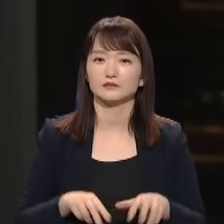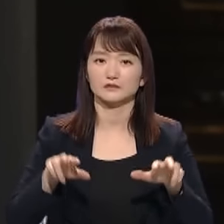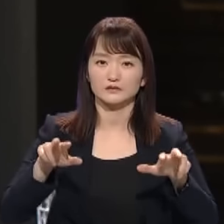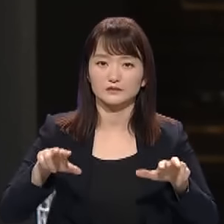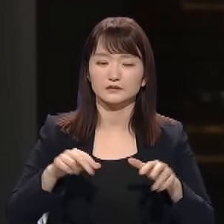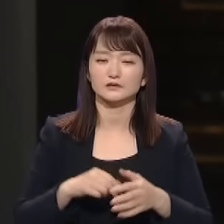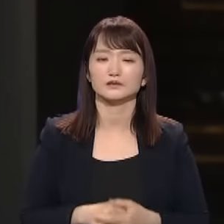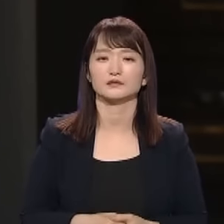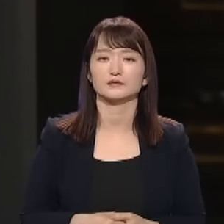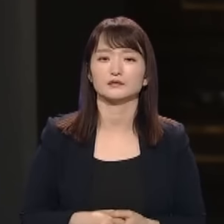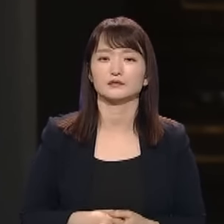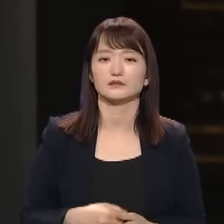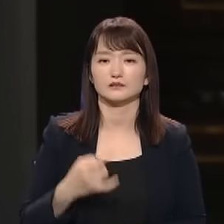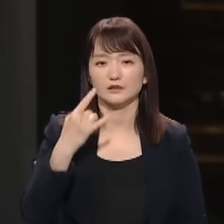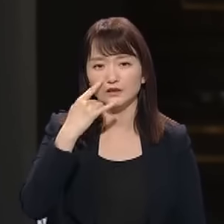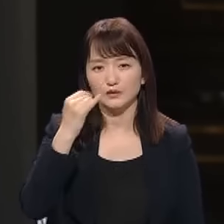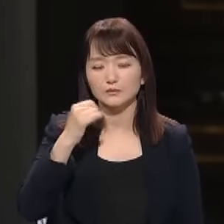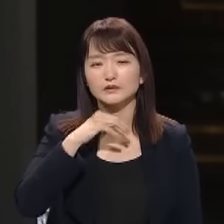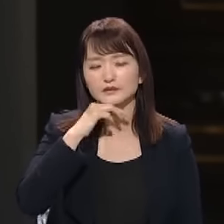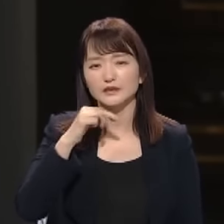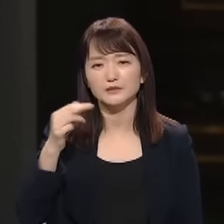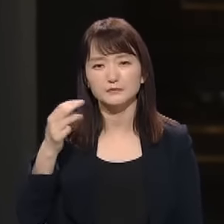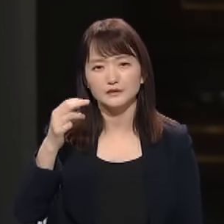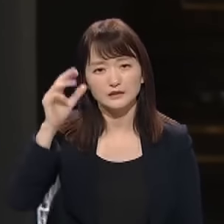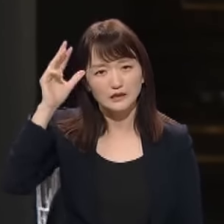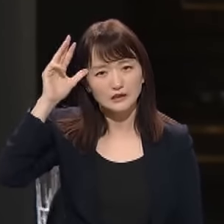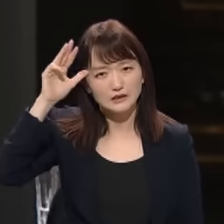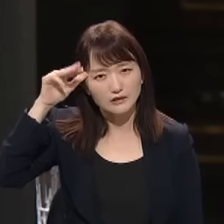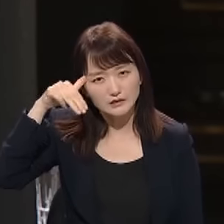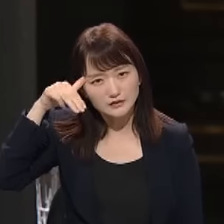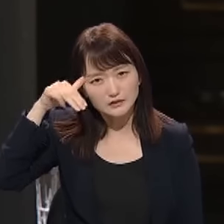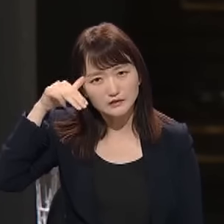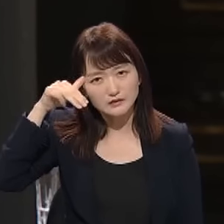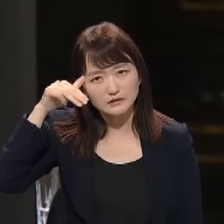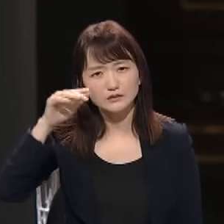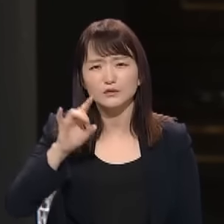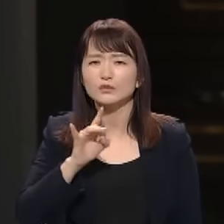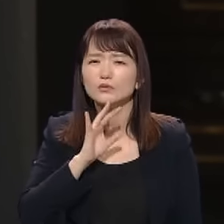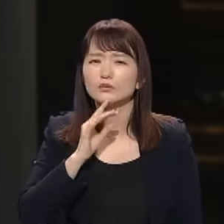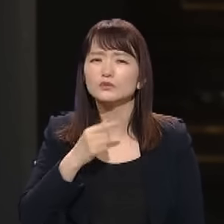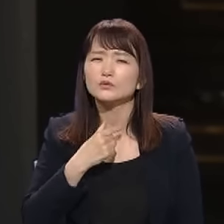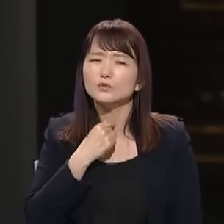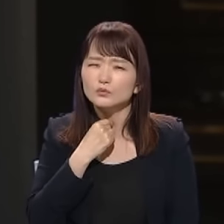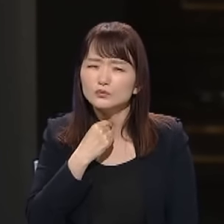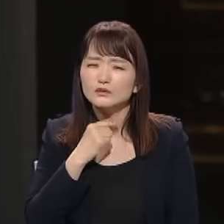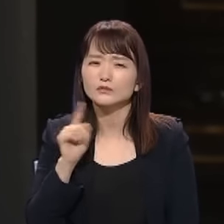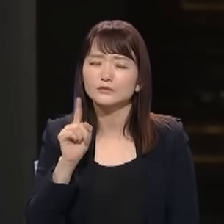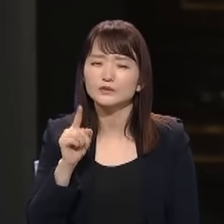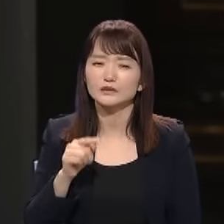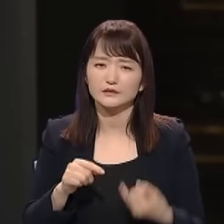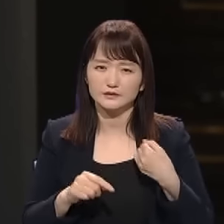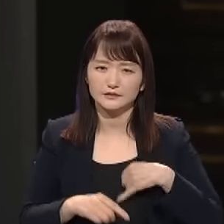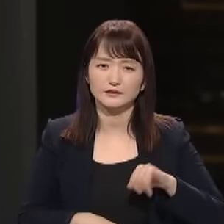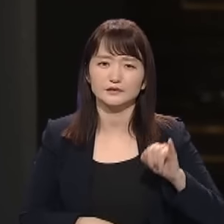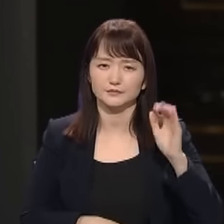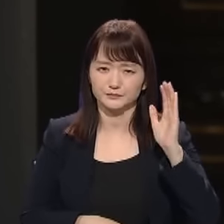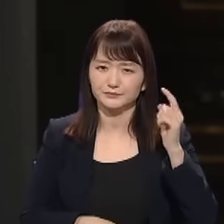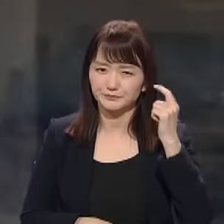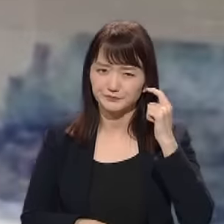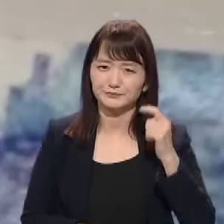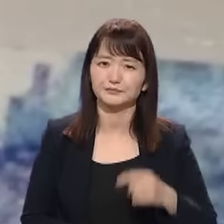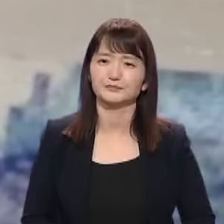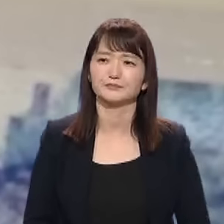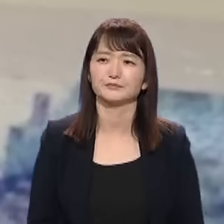치매에 걸린 80대 어머니, 이 어머니의 단 하나의 소원 때문입니다. 따님 얘기 들어보시죠.